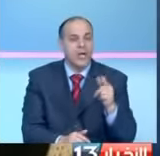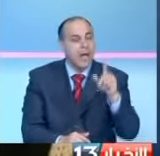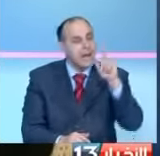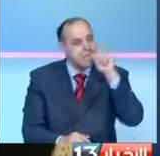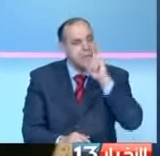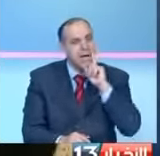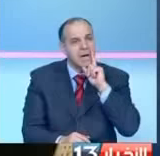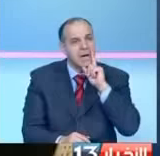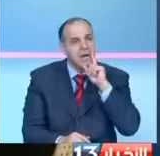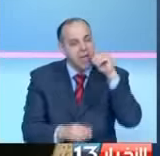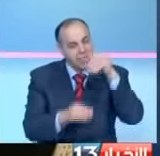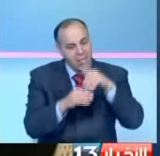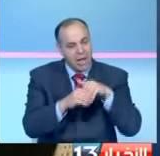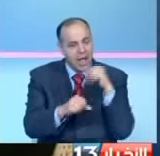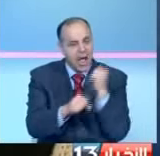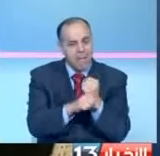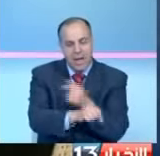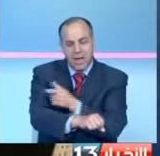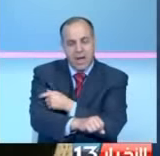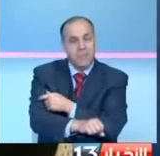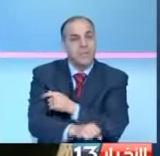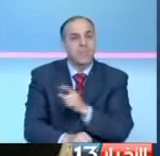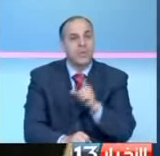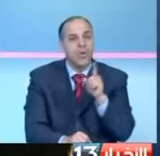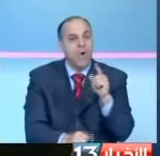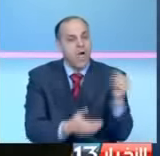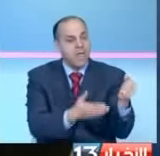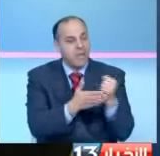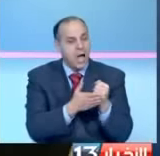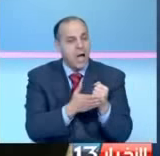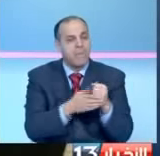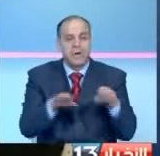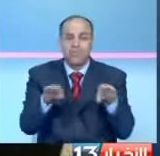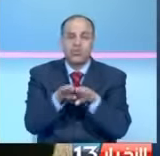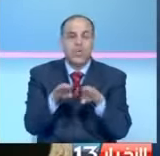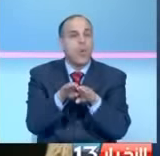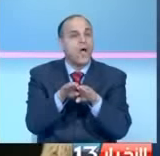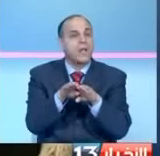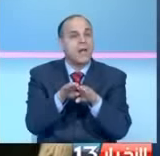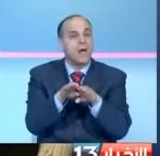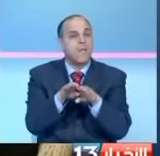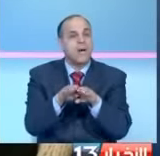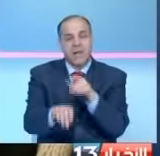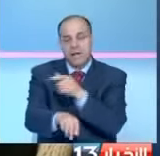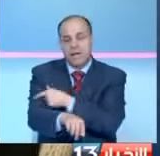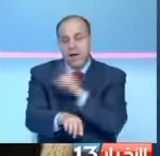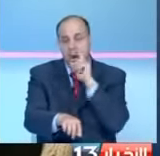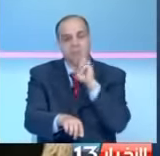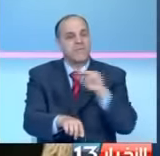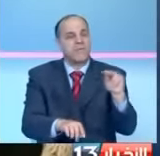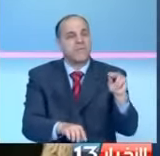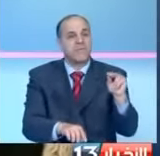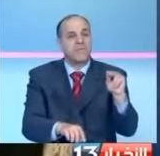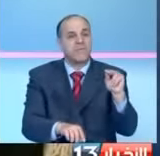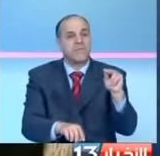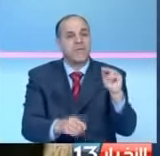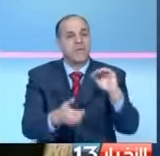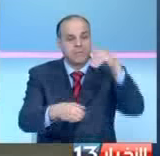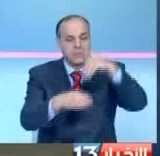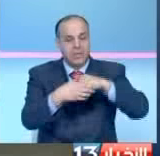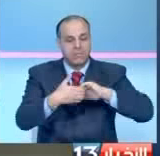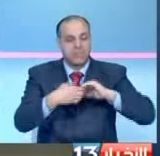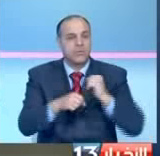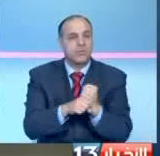للمرأة داخل العمل النقابي ودعما للمساواة بين النقابية والنقابي في